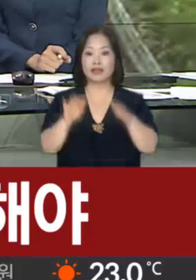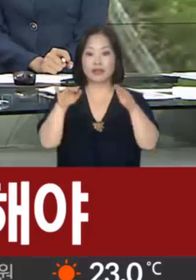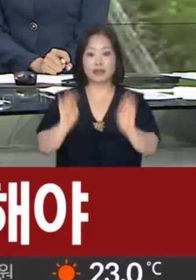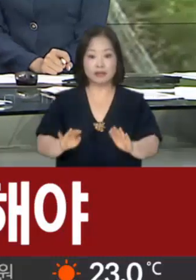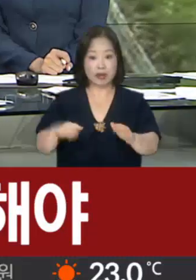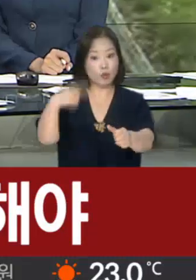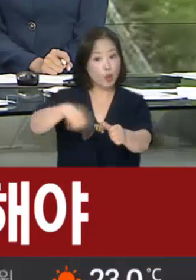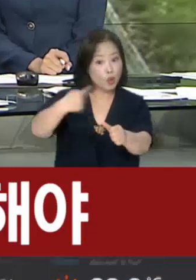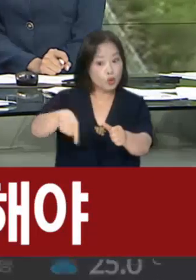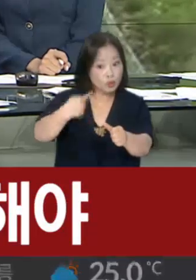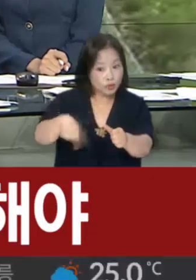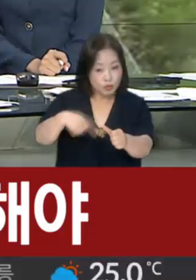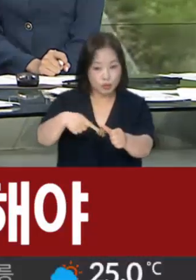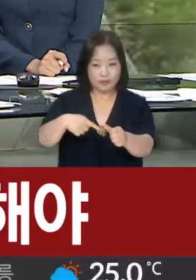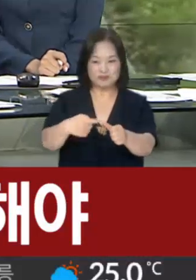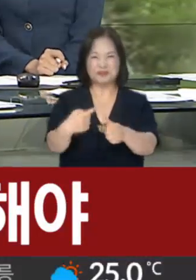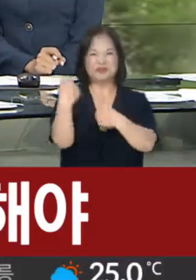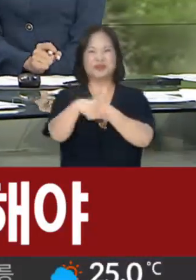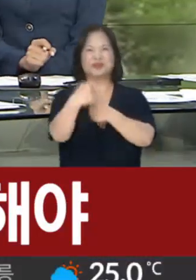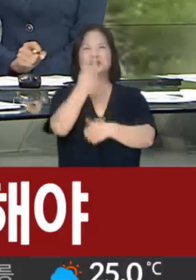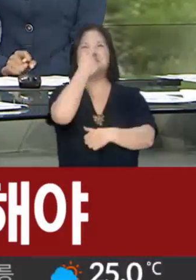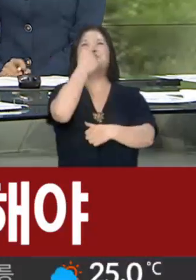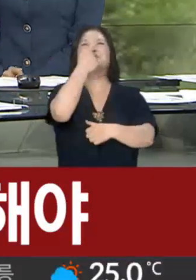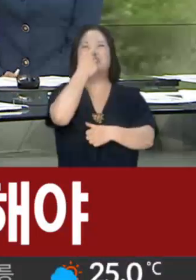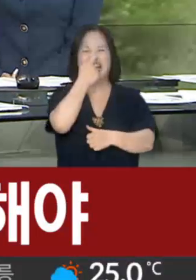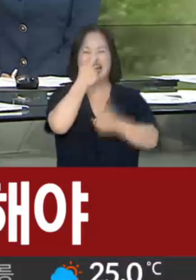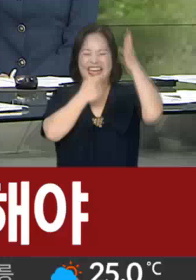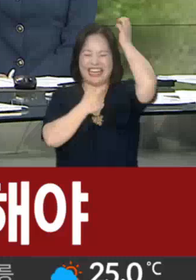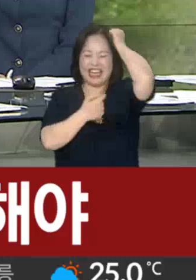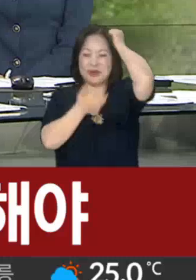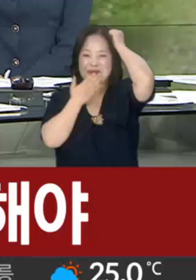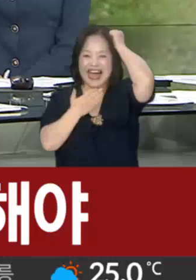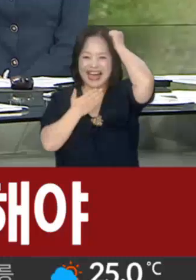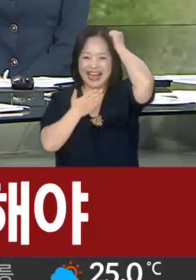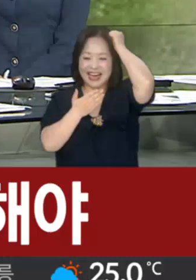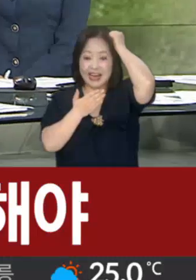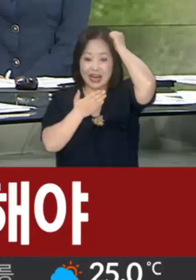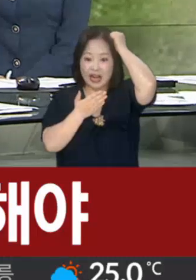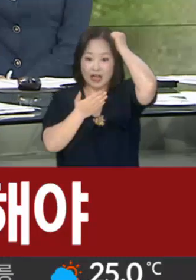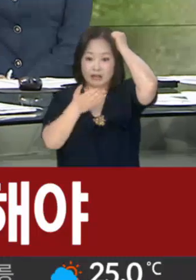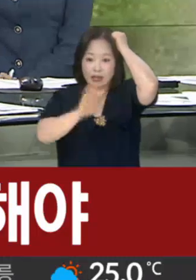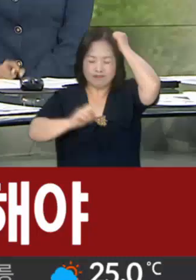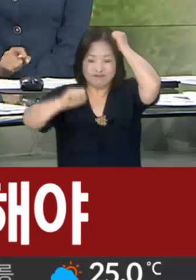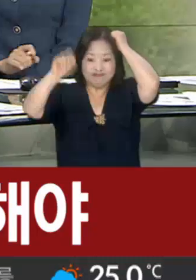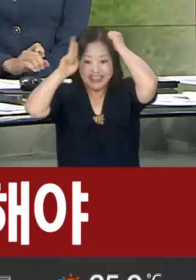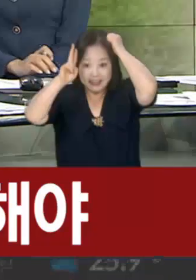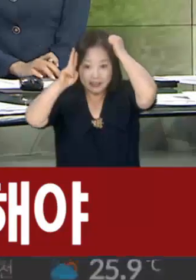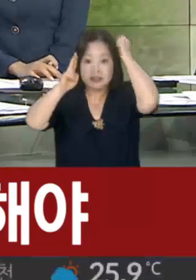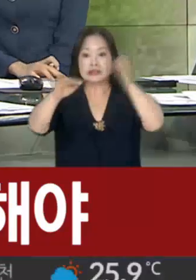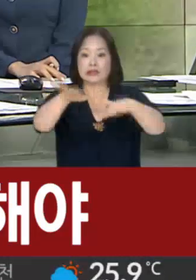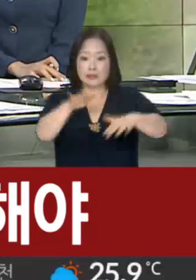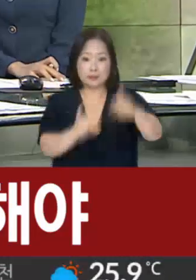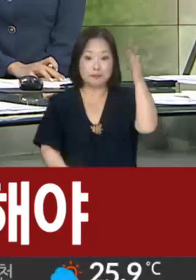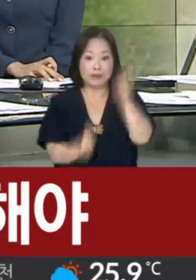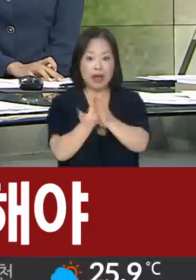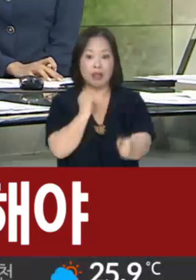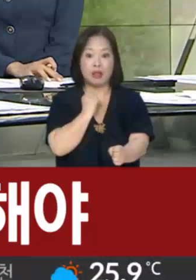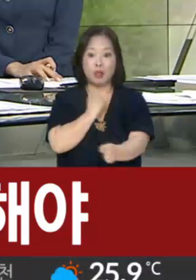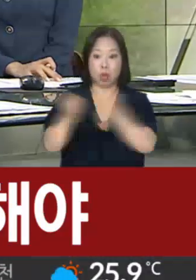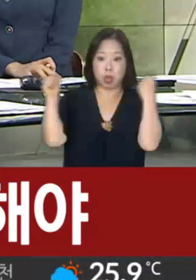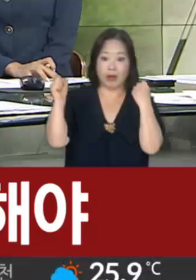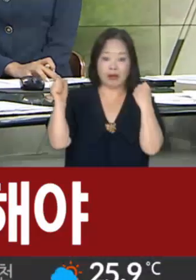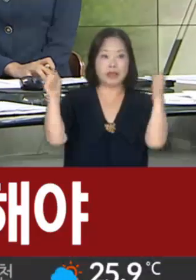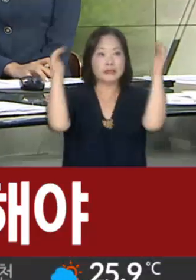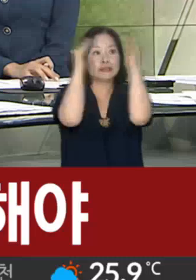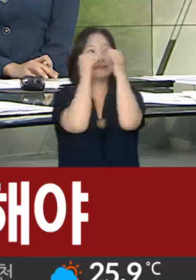교육을 종종 받아서 뭐 보도도 많이 되니까 기억은 평상시엔 기억이 날 것 같은데 막상 지진이 났습니다. 집안에만 있기